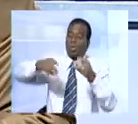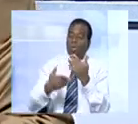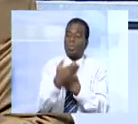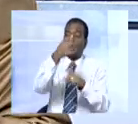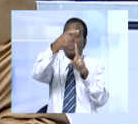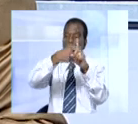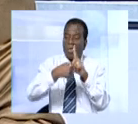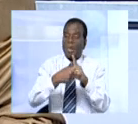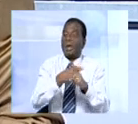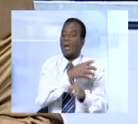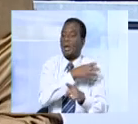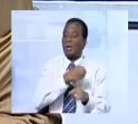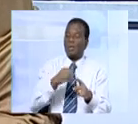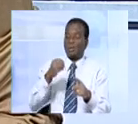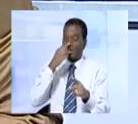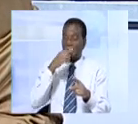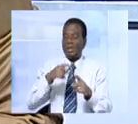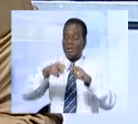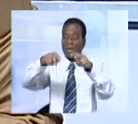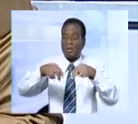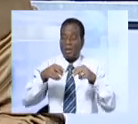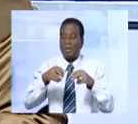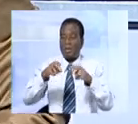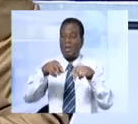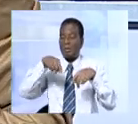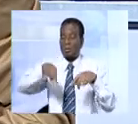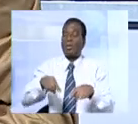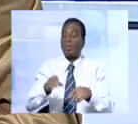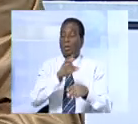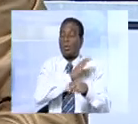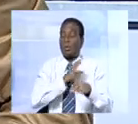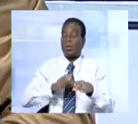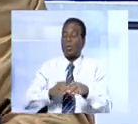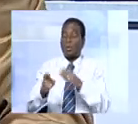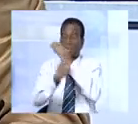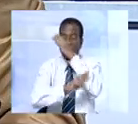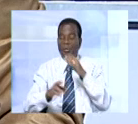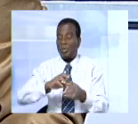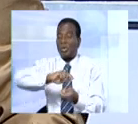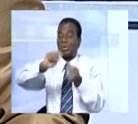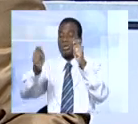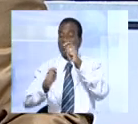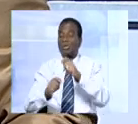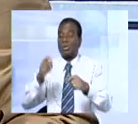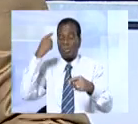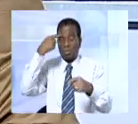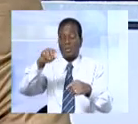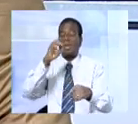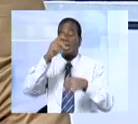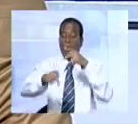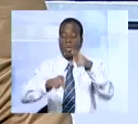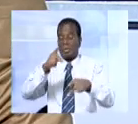2000 tonnes de manioc par an. Des productions que le conseil régional de Gbeke veut améliorer au profit des populations.